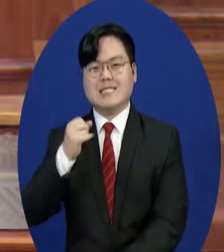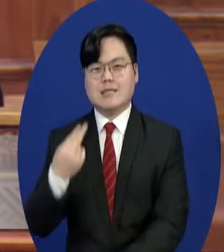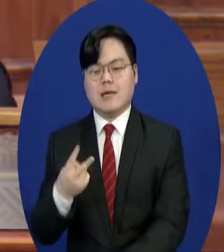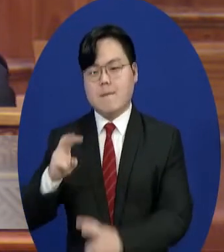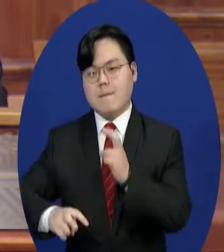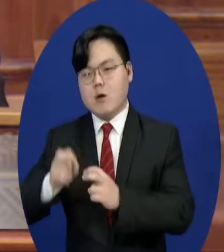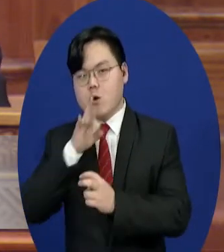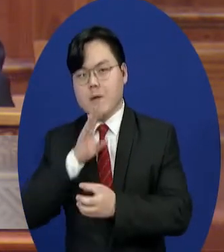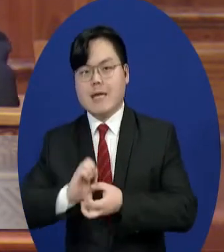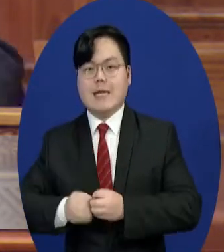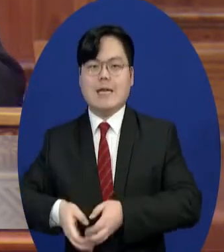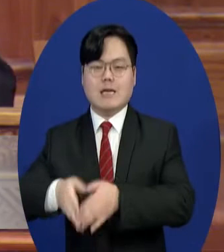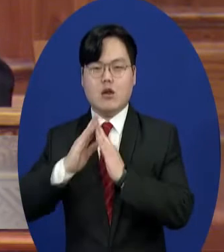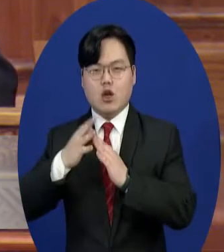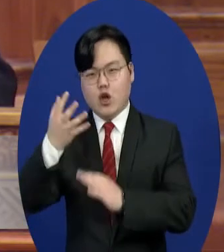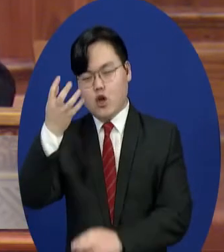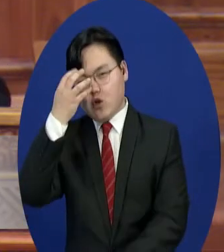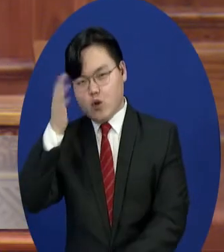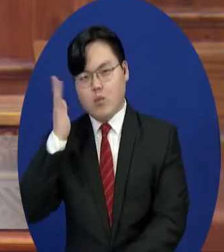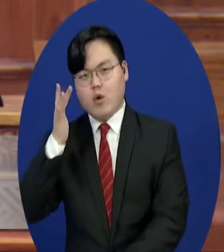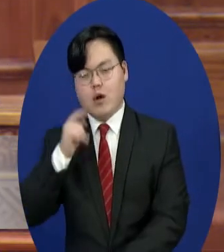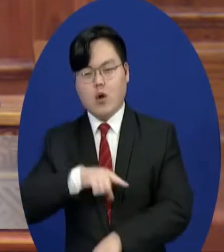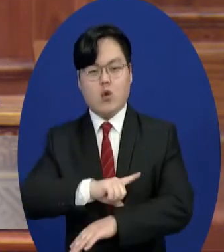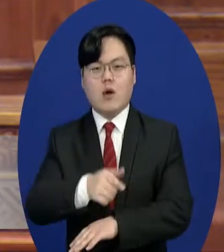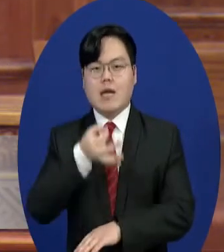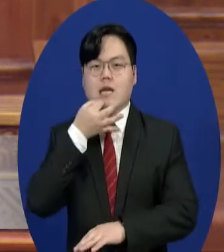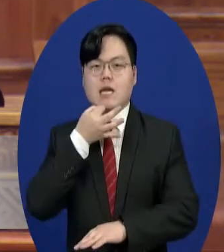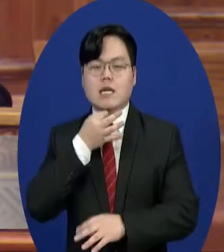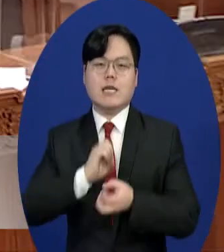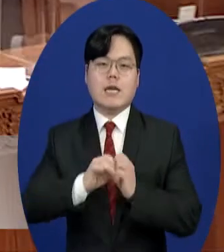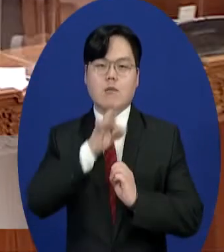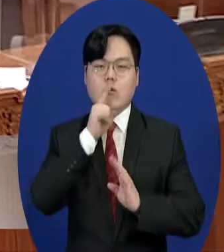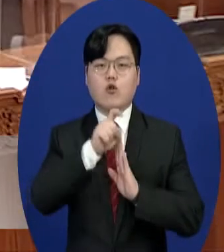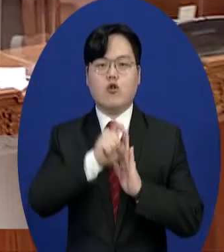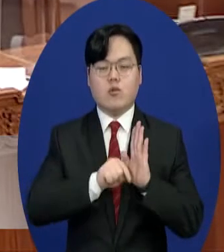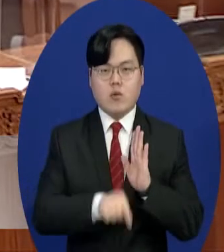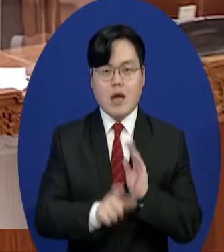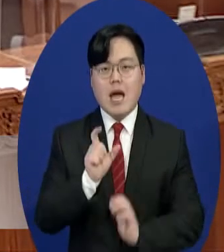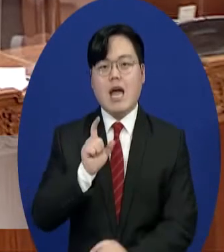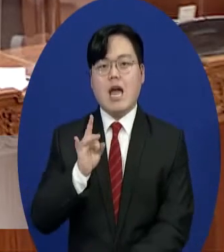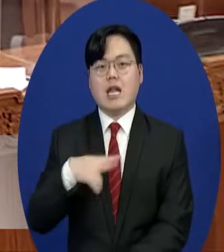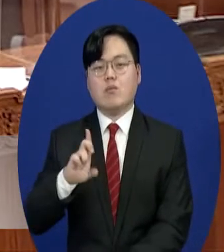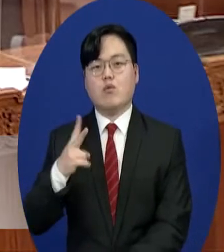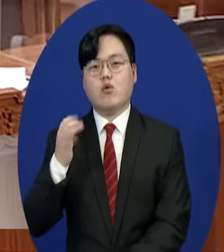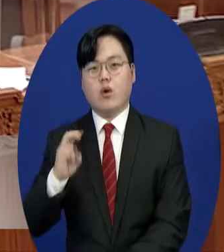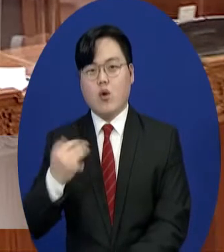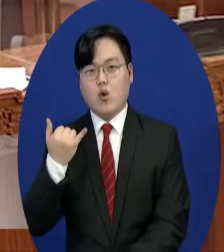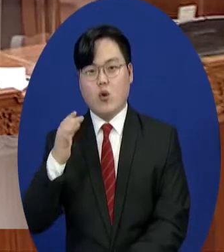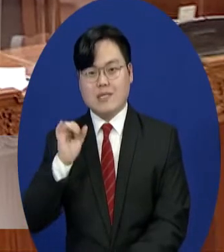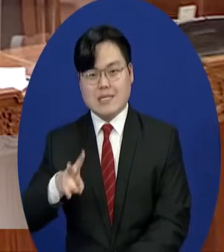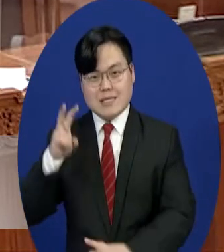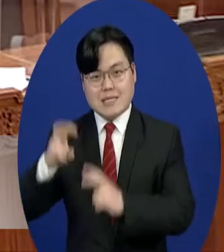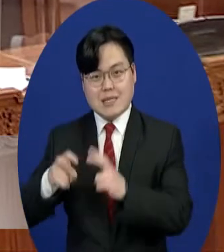төрийн бодлогыг мөн цаг алдалгүй тодорхойлохоор энэхүү хөтөлбөрт тусгагдсан. Эрдэн бүрэнгийн усан цахилгаан станцын бүтээн байгуулалтыг